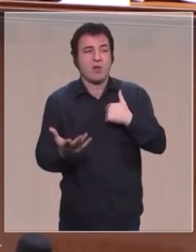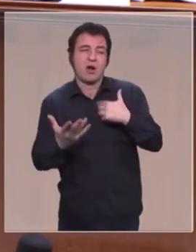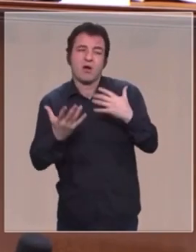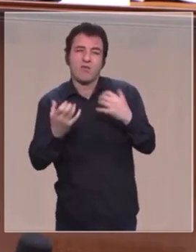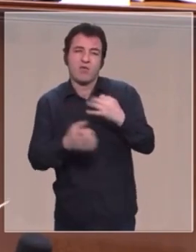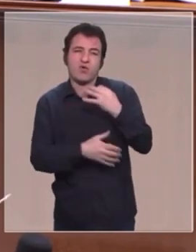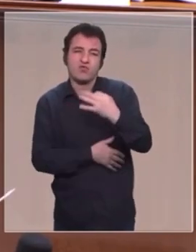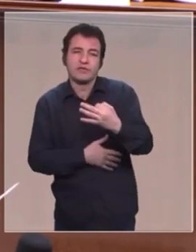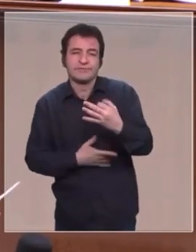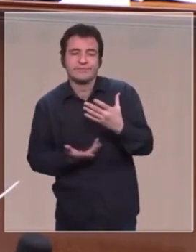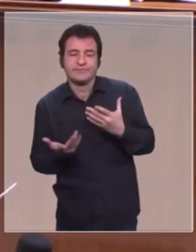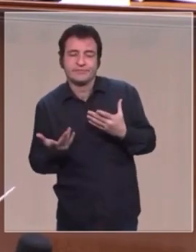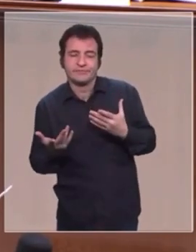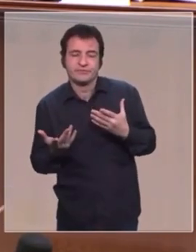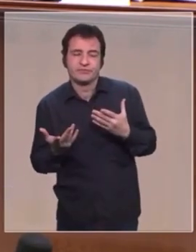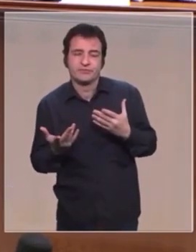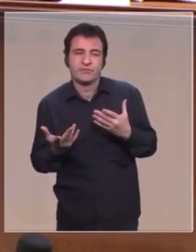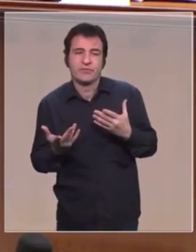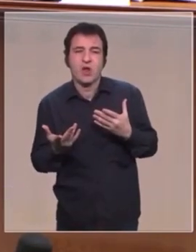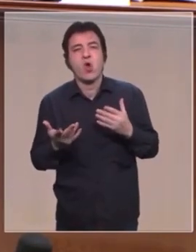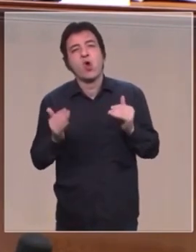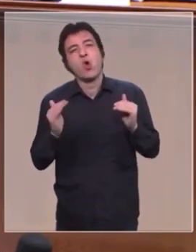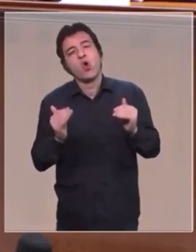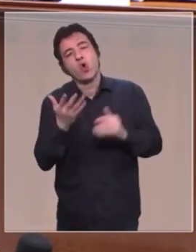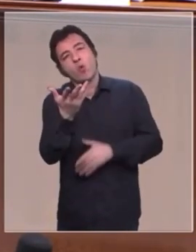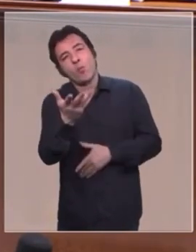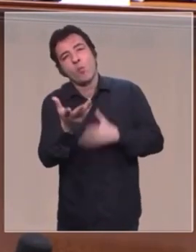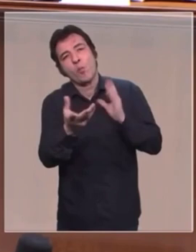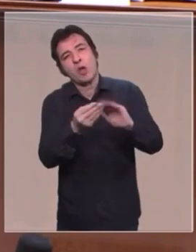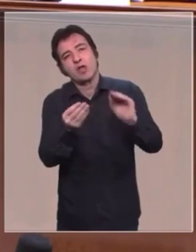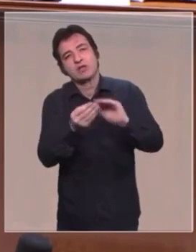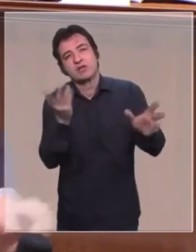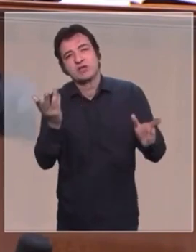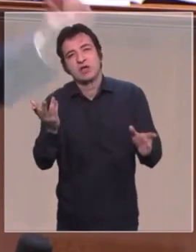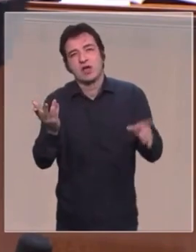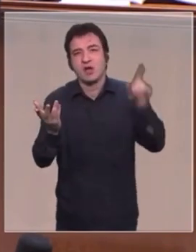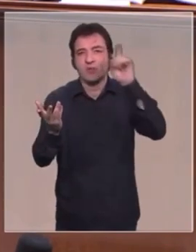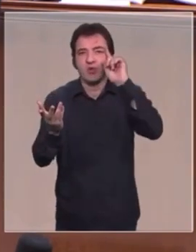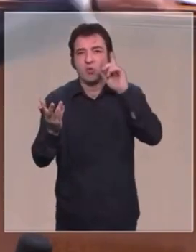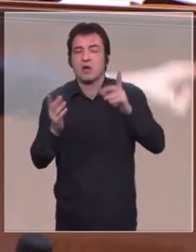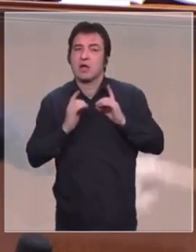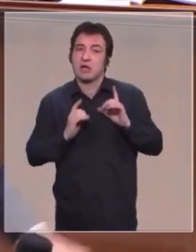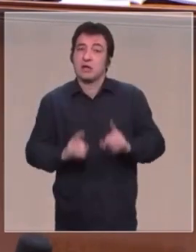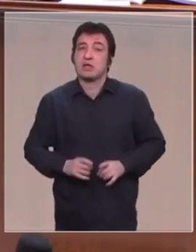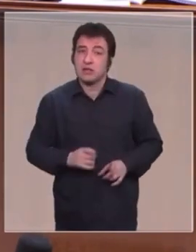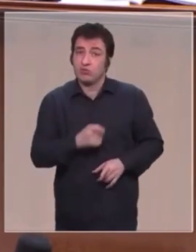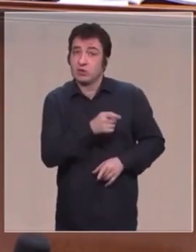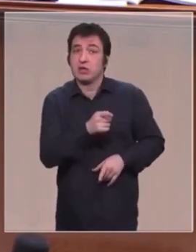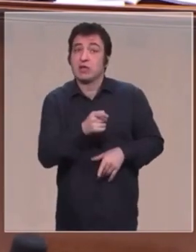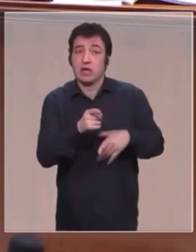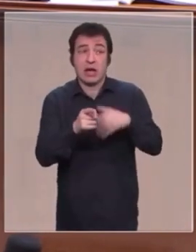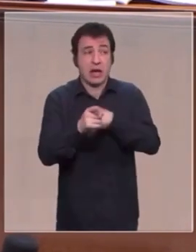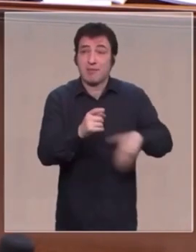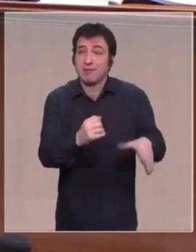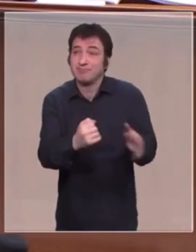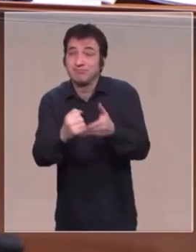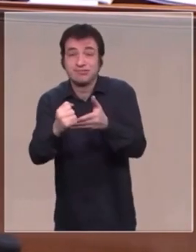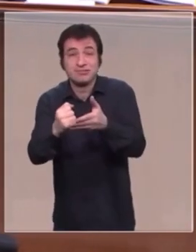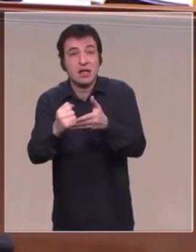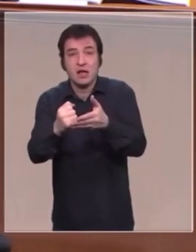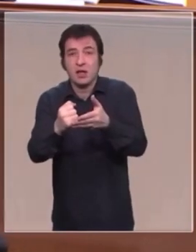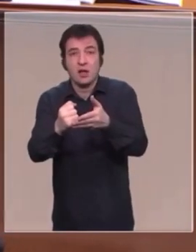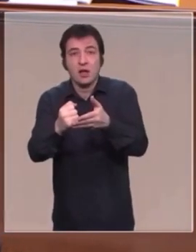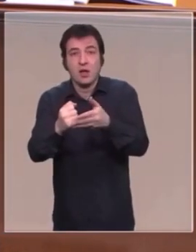qu'elle me pardonnera que c'est tout de même gonflé parce que les députés qu'elle a soutenus n'ont jamais voté nos budgets,